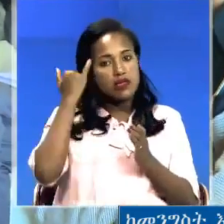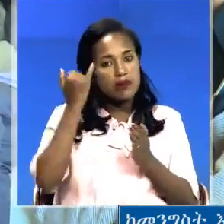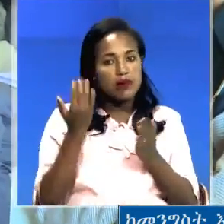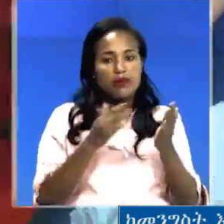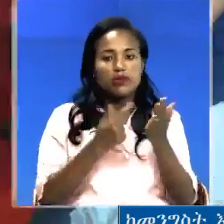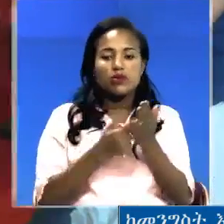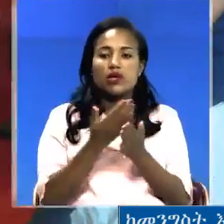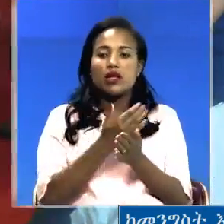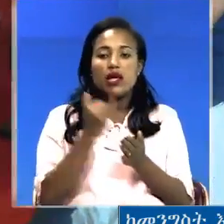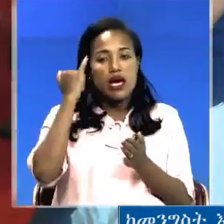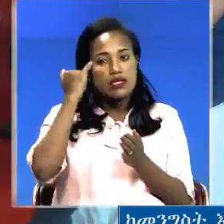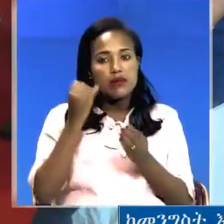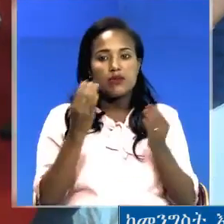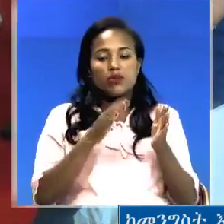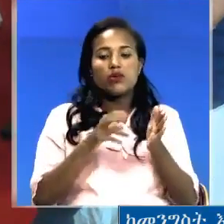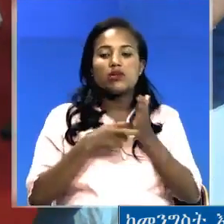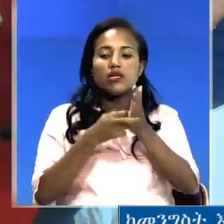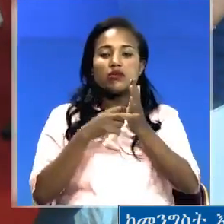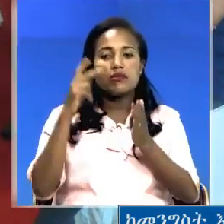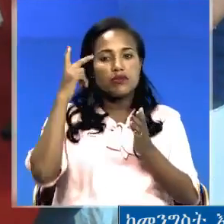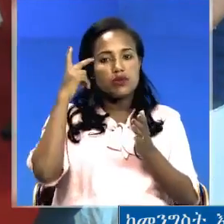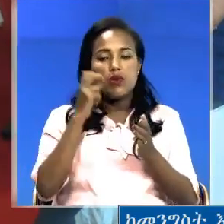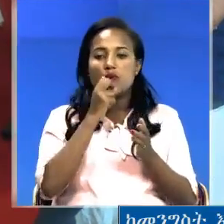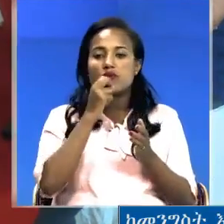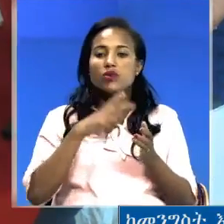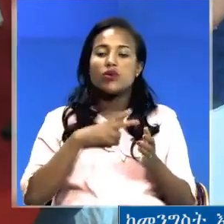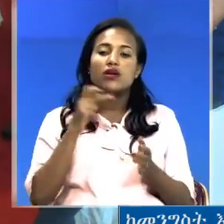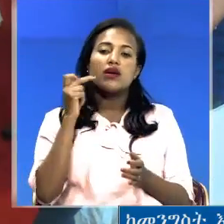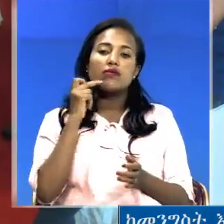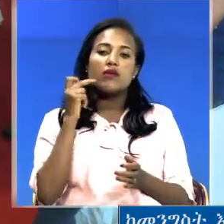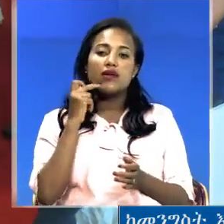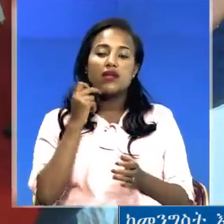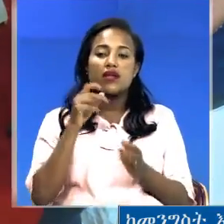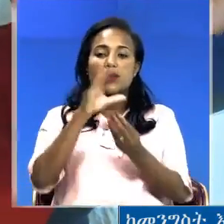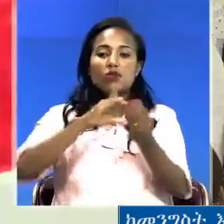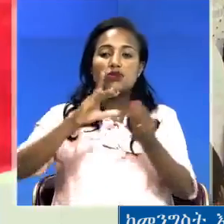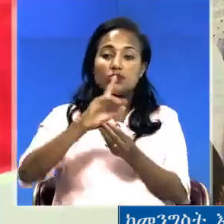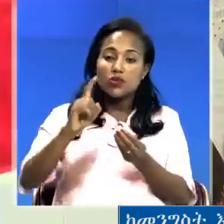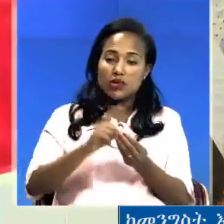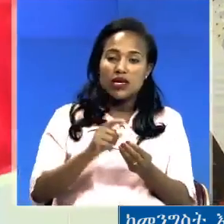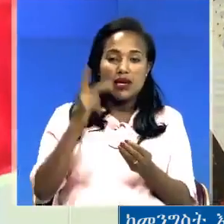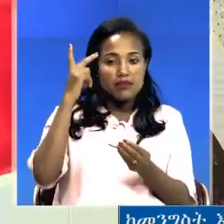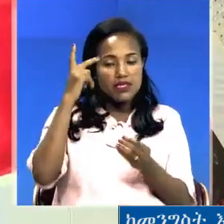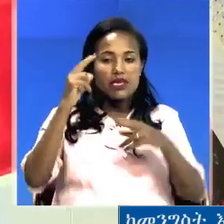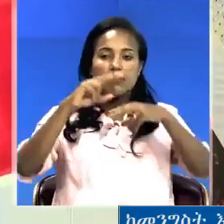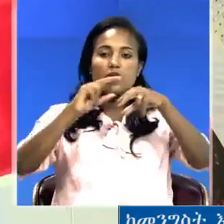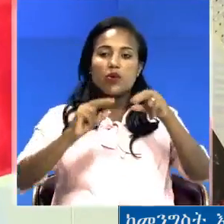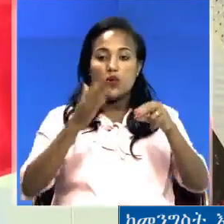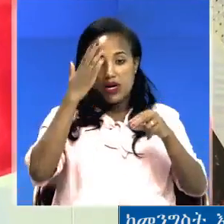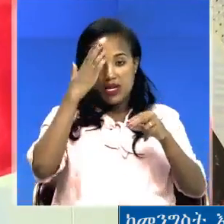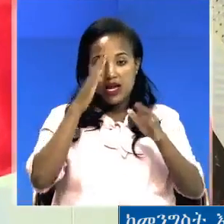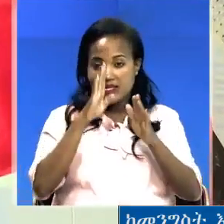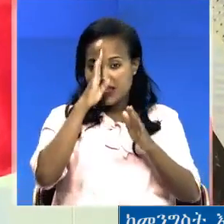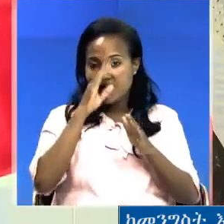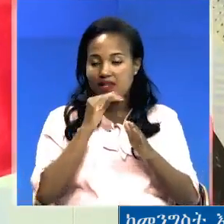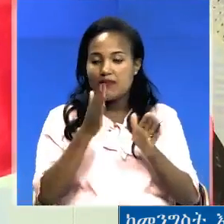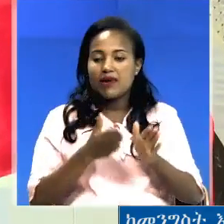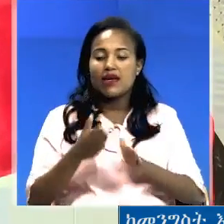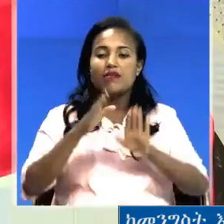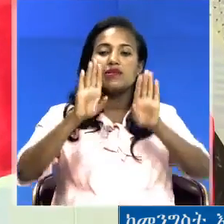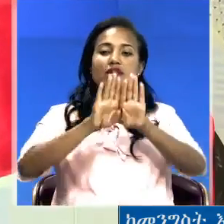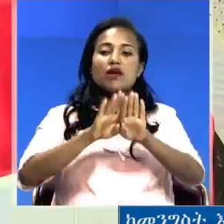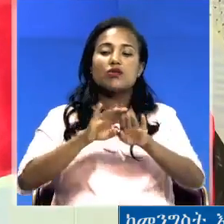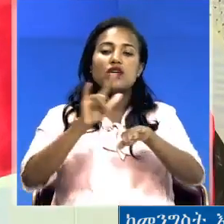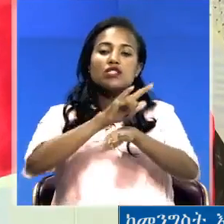ላይ አስተያየት የሰጡት የትራንስፖርት ሚኒስትሯ ወይዘሮ ዳግማዊት ሞገስ ለክልሎችም ሆነ ለሚኒስቴር መስሪያ ቤቱ እቅና ሳይፈጠር መንገድ መዘጋቱ